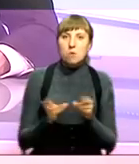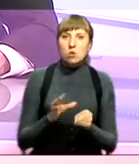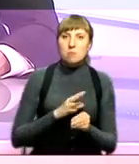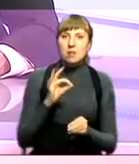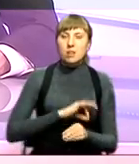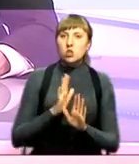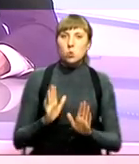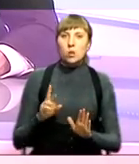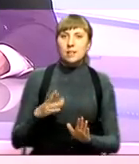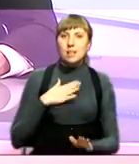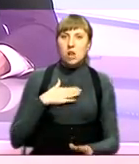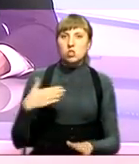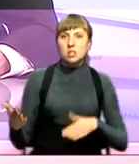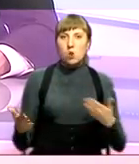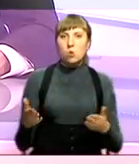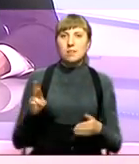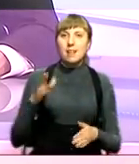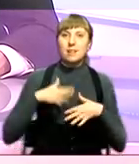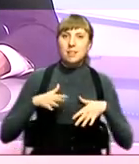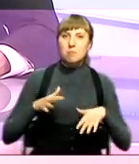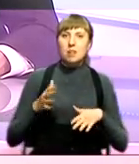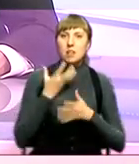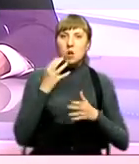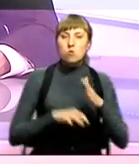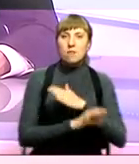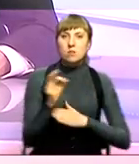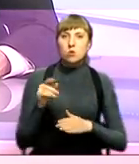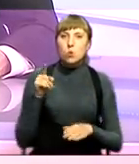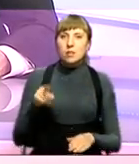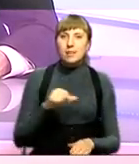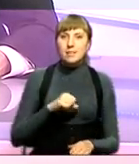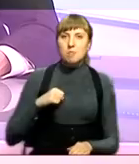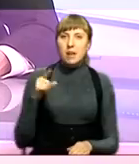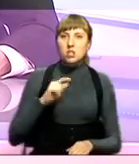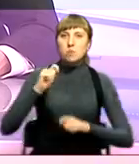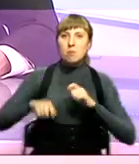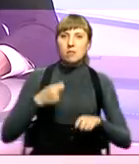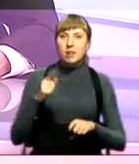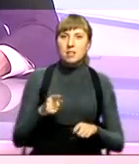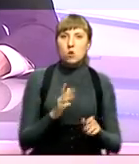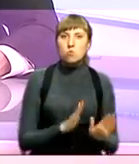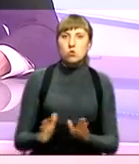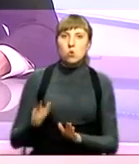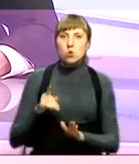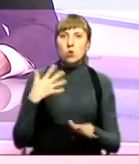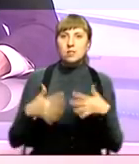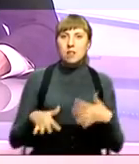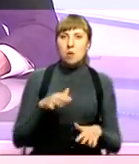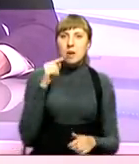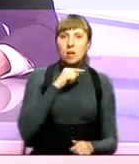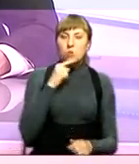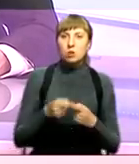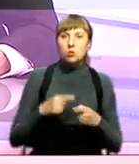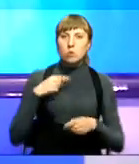наших сторон, прежде всего для Крыма, там, Юго-Востока, но и для них самих. Они же подрывают те устои той слабой экономики, которую мы